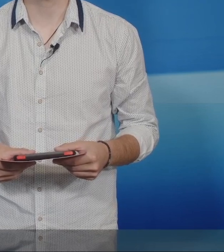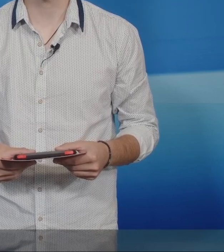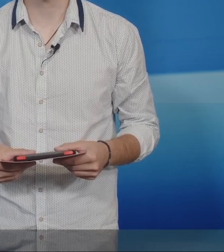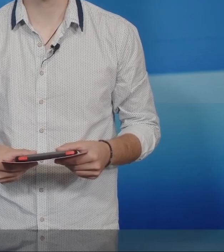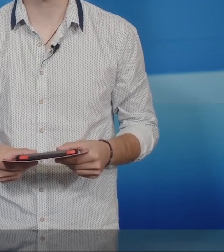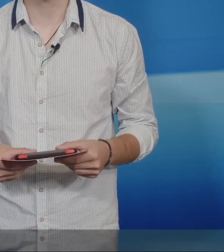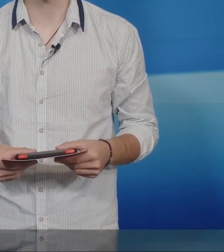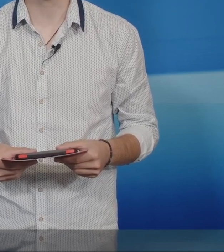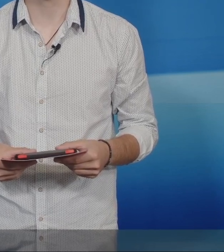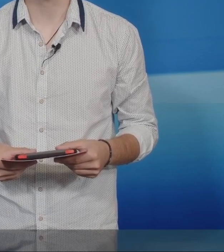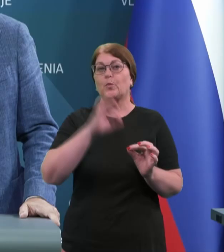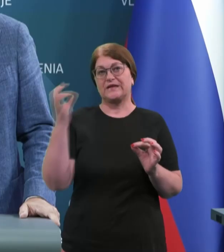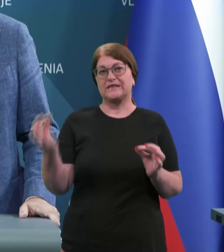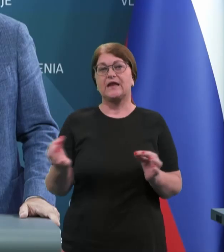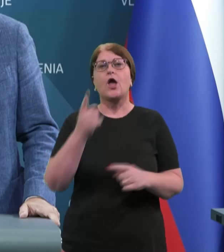augusta 2023.